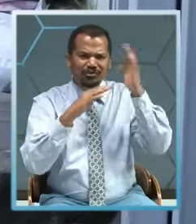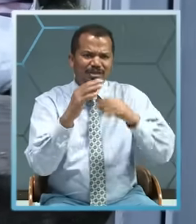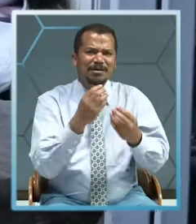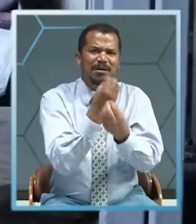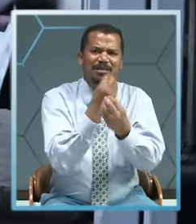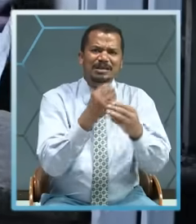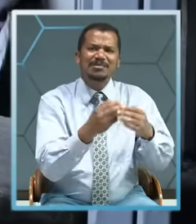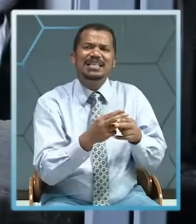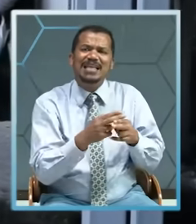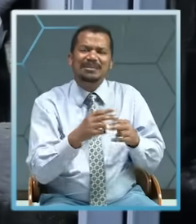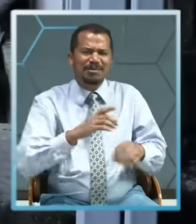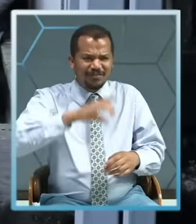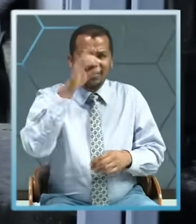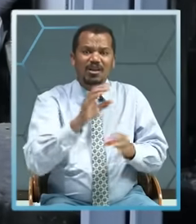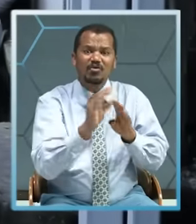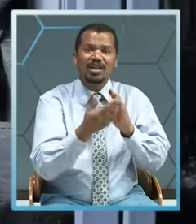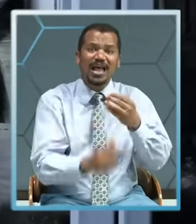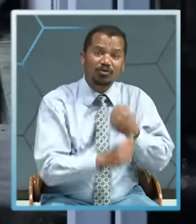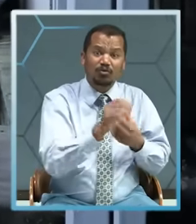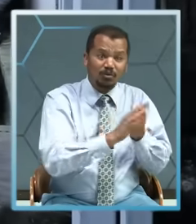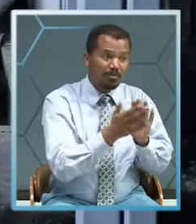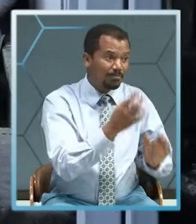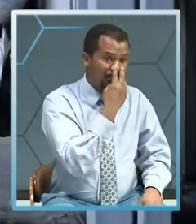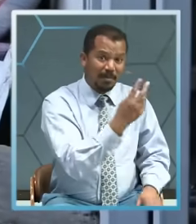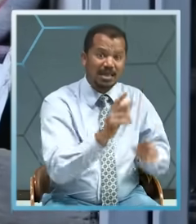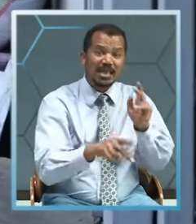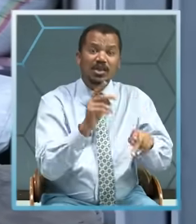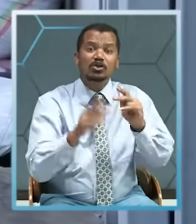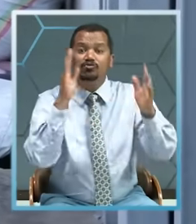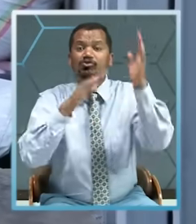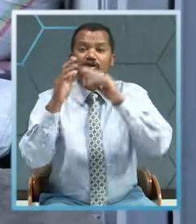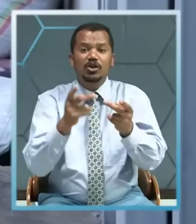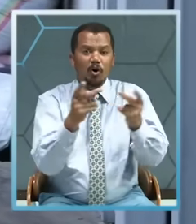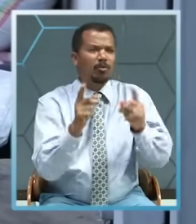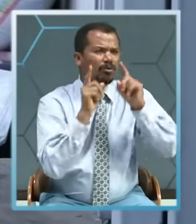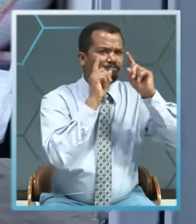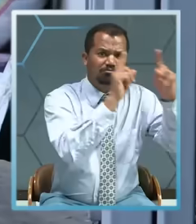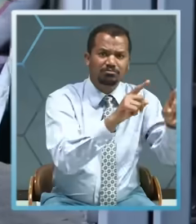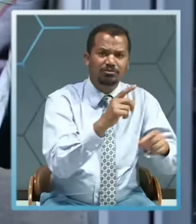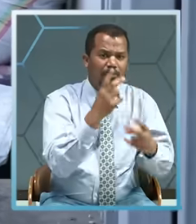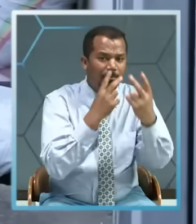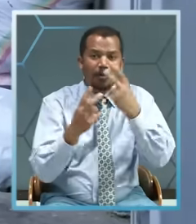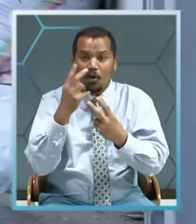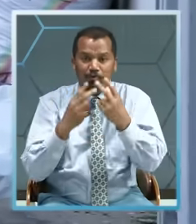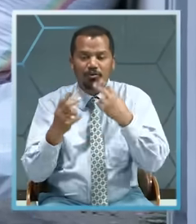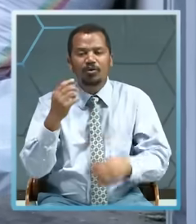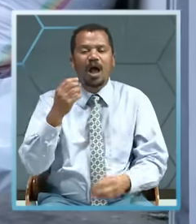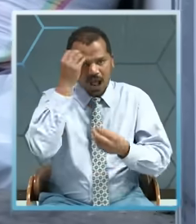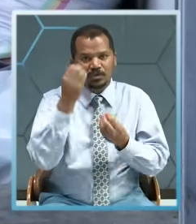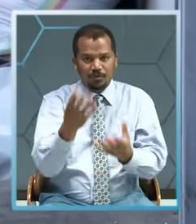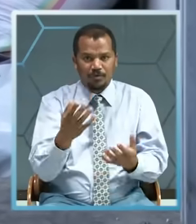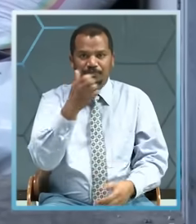ችግር በምግብ እጥረት በከፍተኛ ሁኔታ እየተጎዱ እንደሆነ በማየት የህዝቡን ችግር ከቦታው ላይ ሄዶ